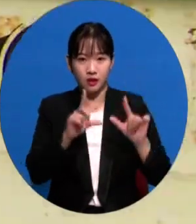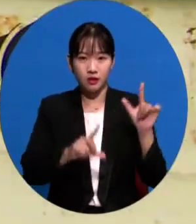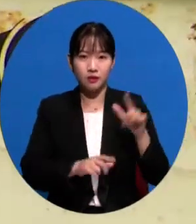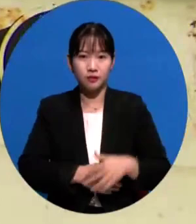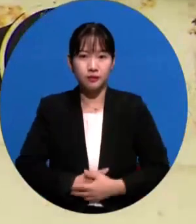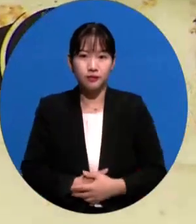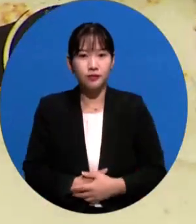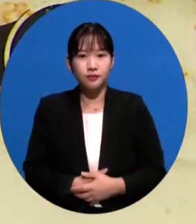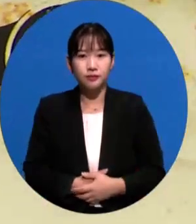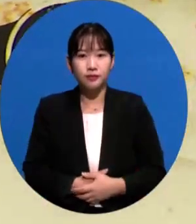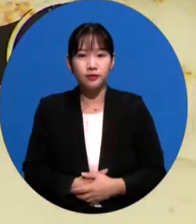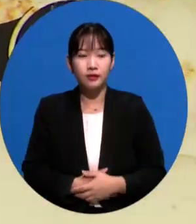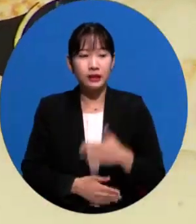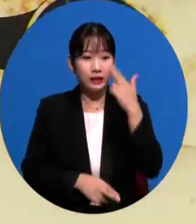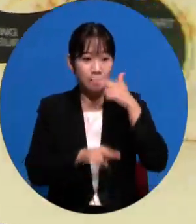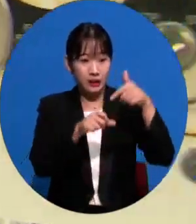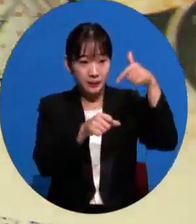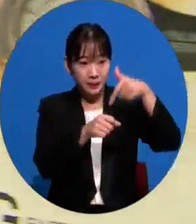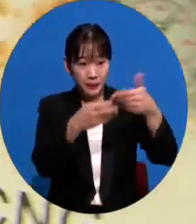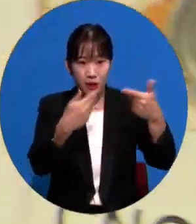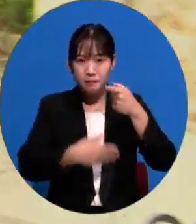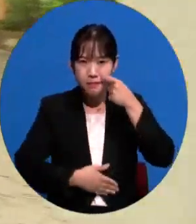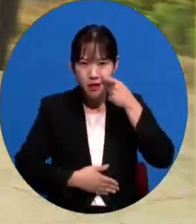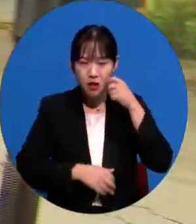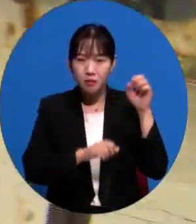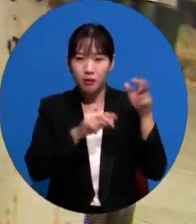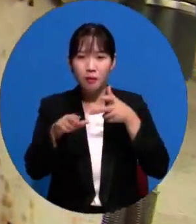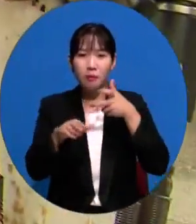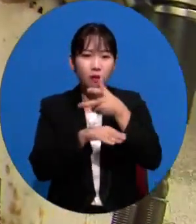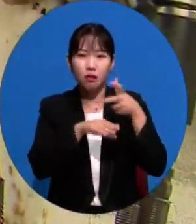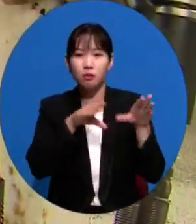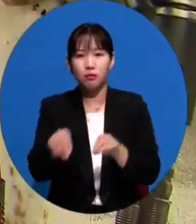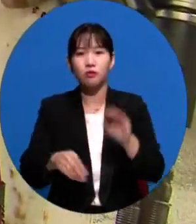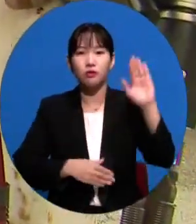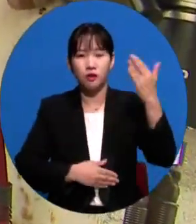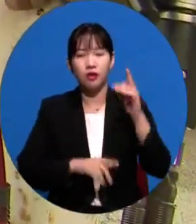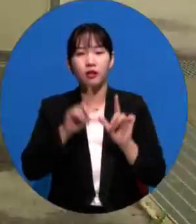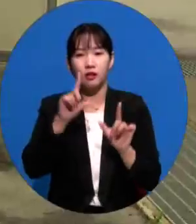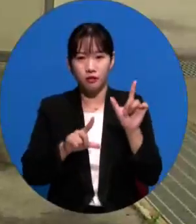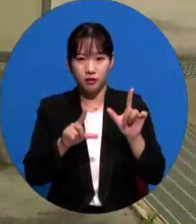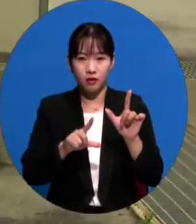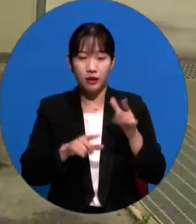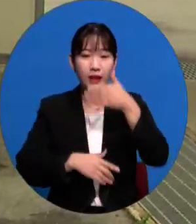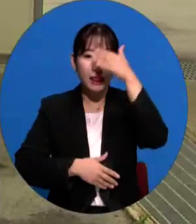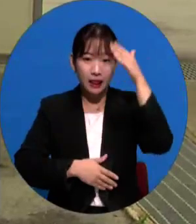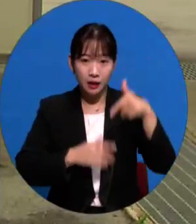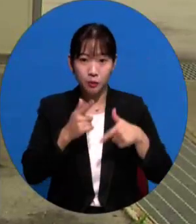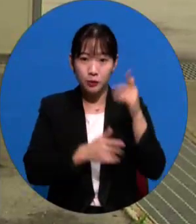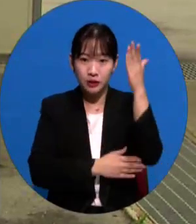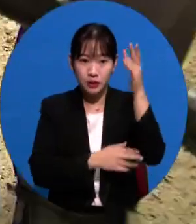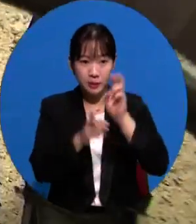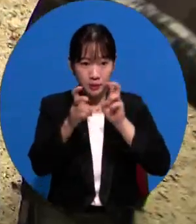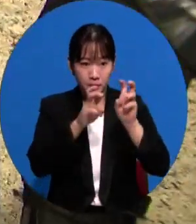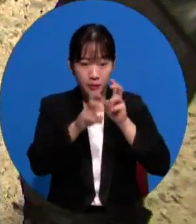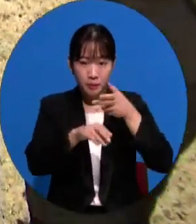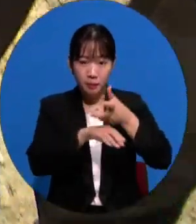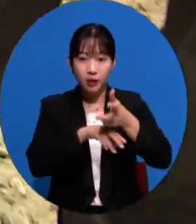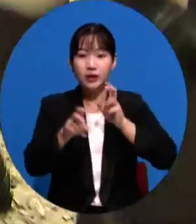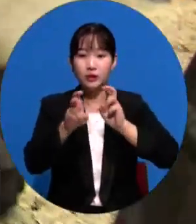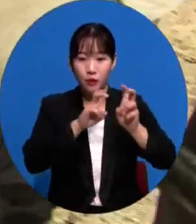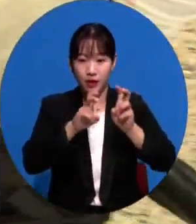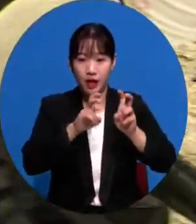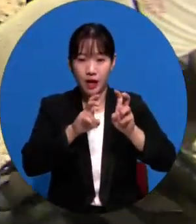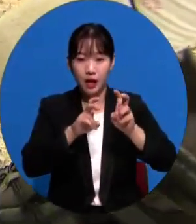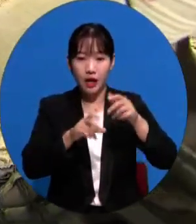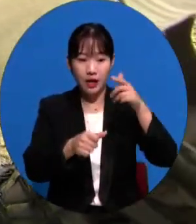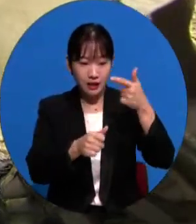상황입니다. 연료를 공급받지 못하면 당장 버스 운행이 중단될 상황. 다행히 목포 시내버스 업체가 압축 천연가스